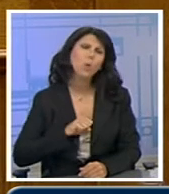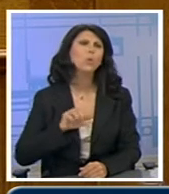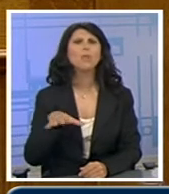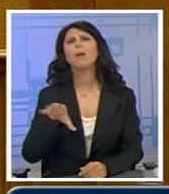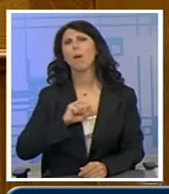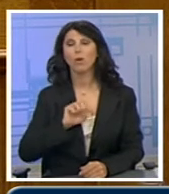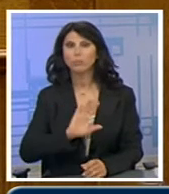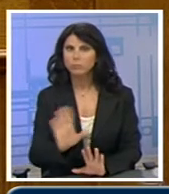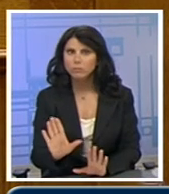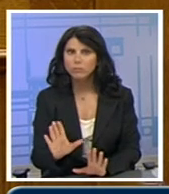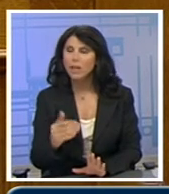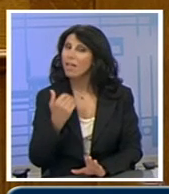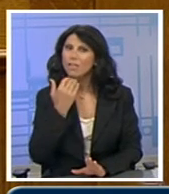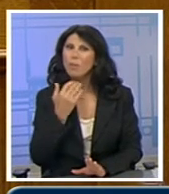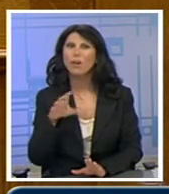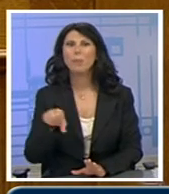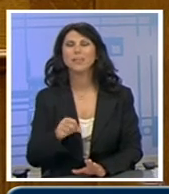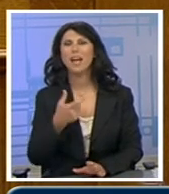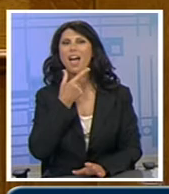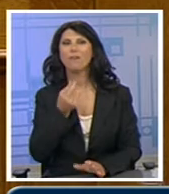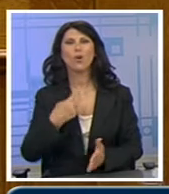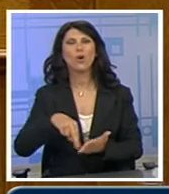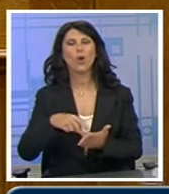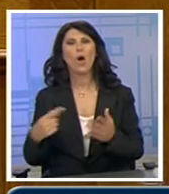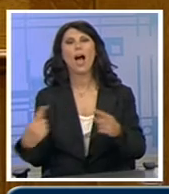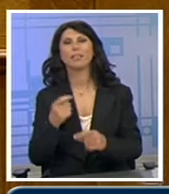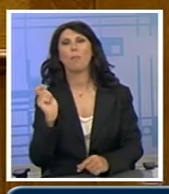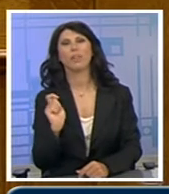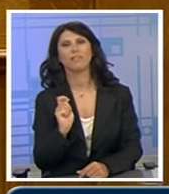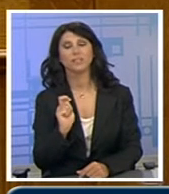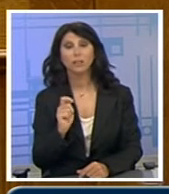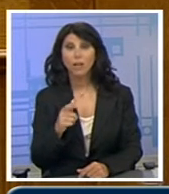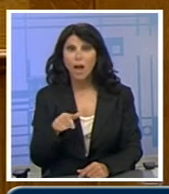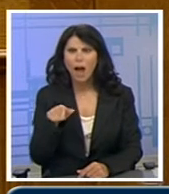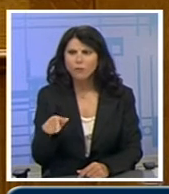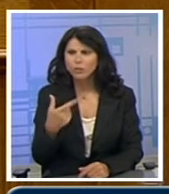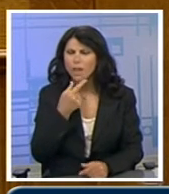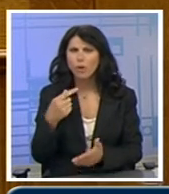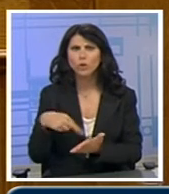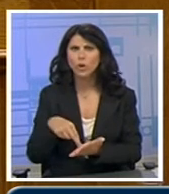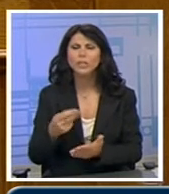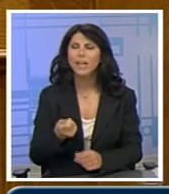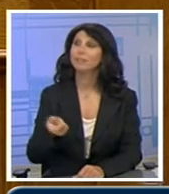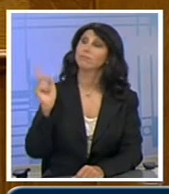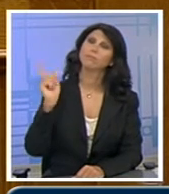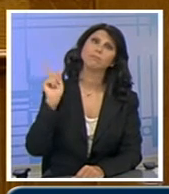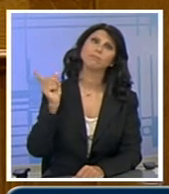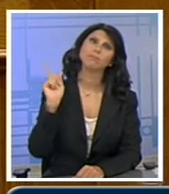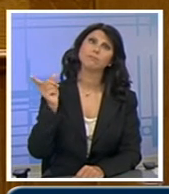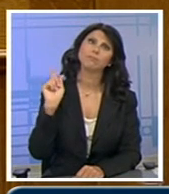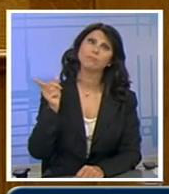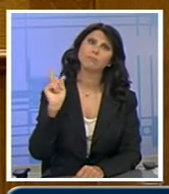να διαλέγει τον εύκολο ρόλο της αντιπολίτευσης που όχι απλώς ασκεί κριτική,